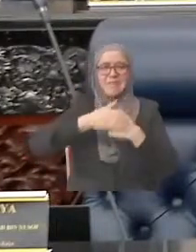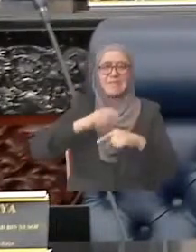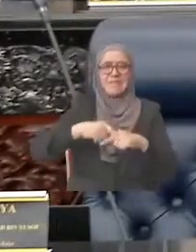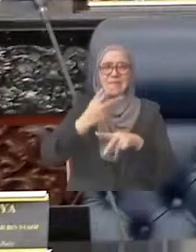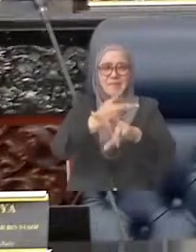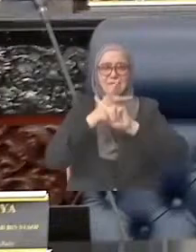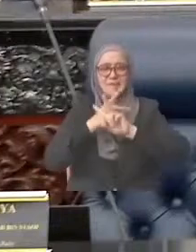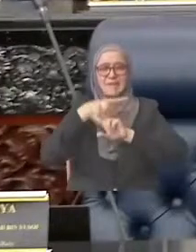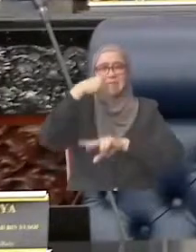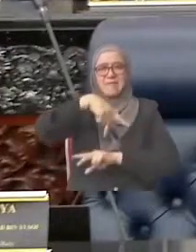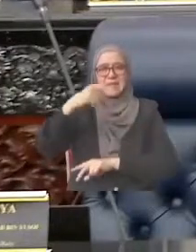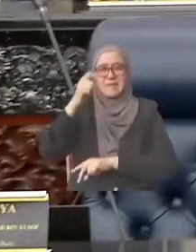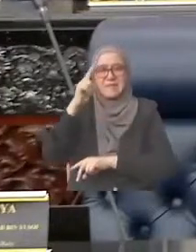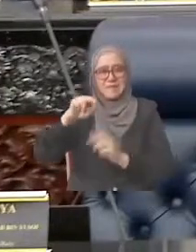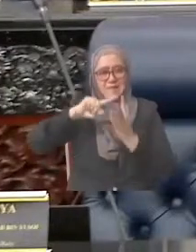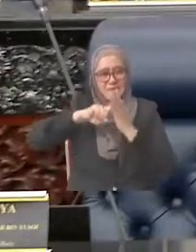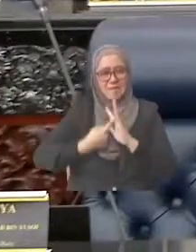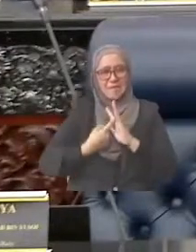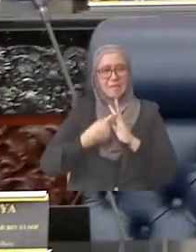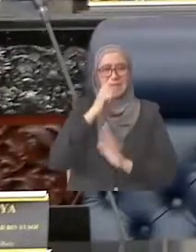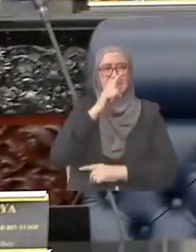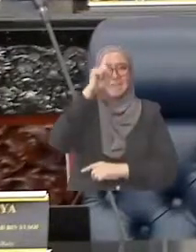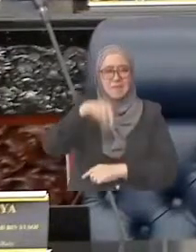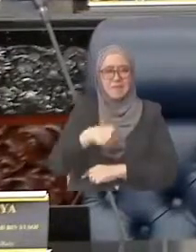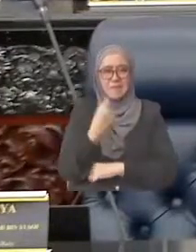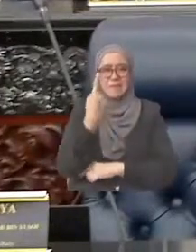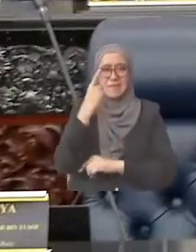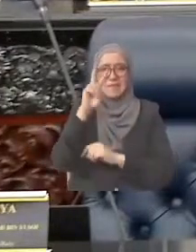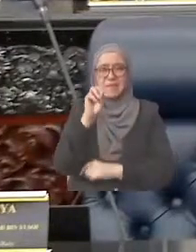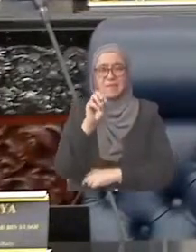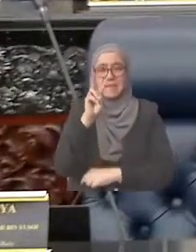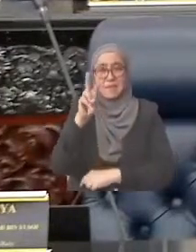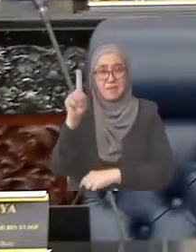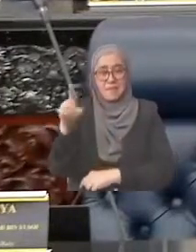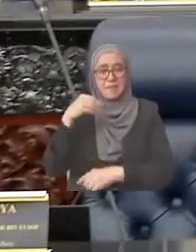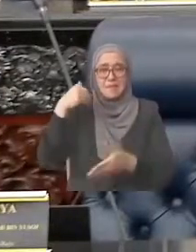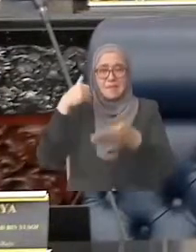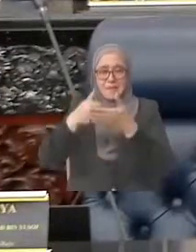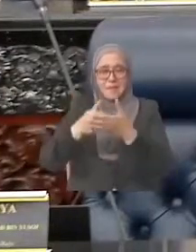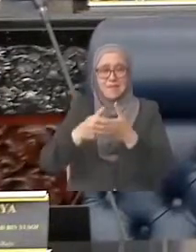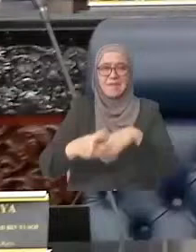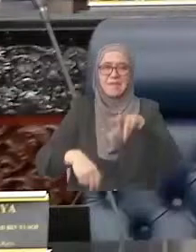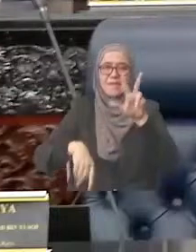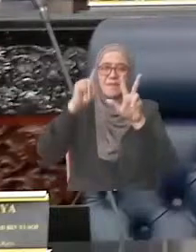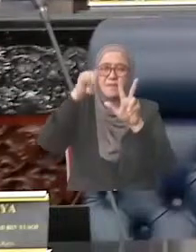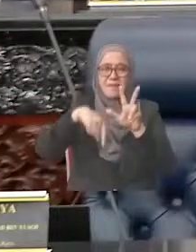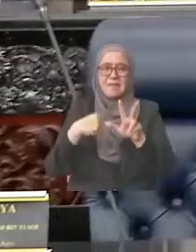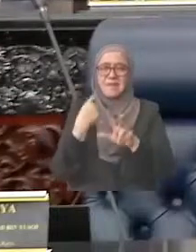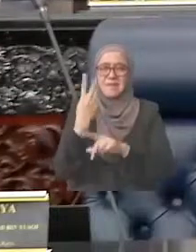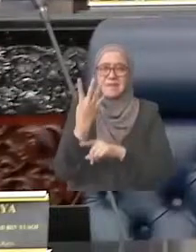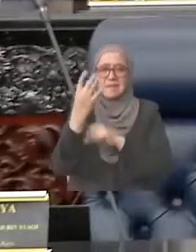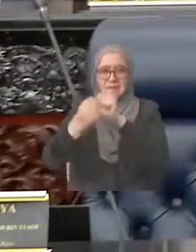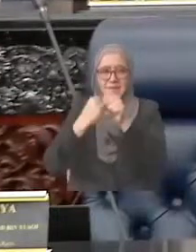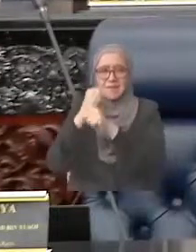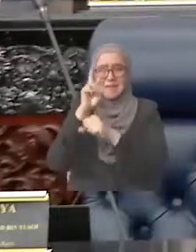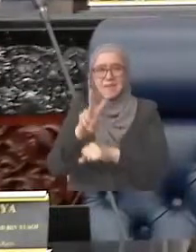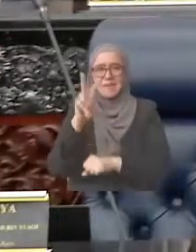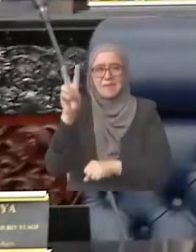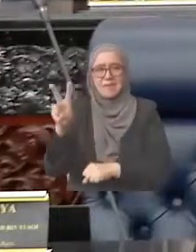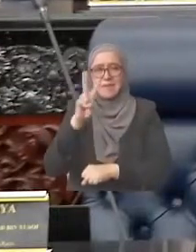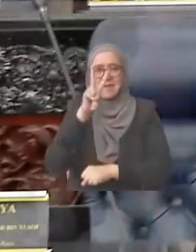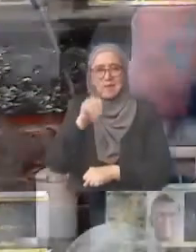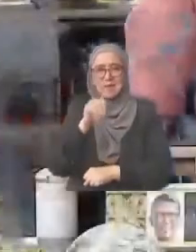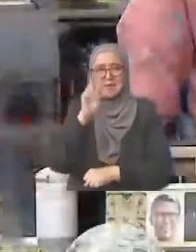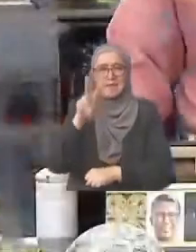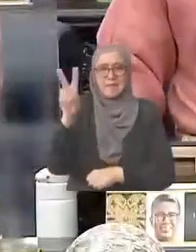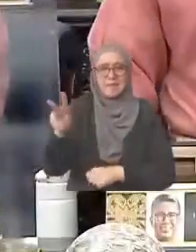1 Nov 21 hinggalah 30ml 2022 seperti berikut pertama discount 15100